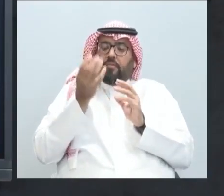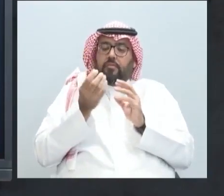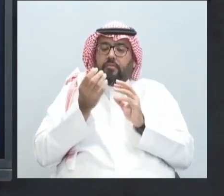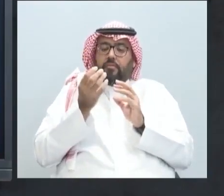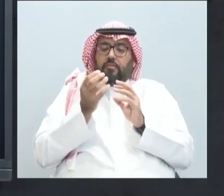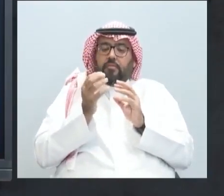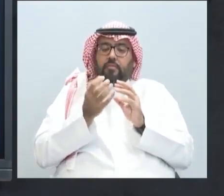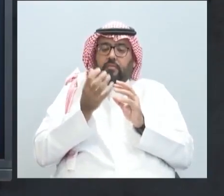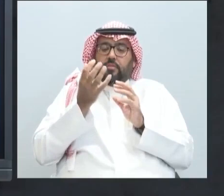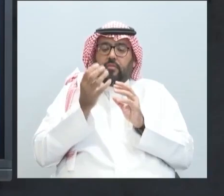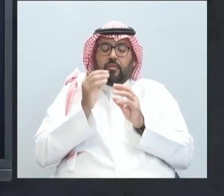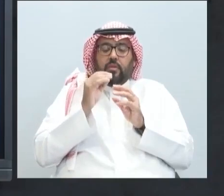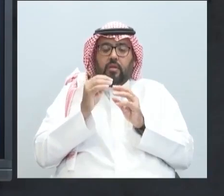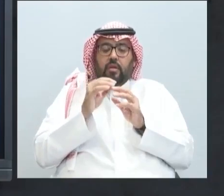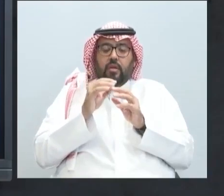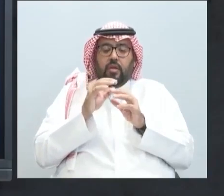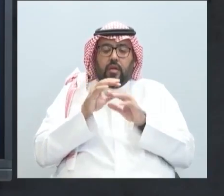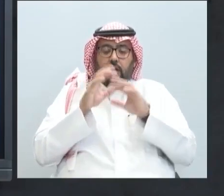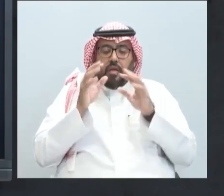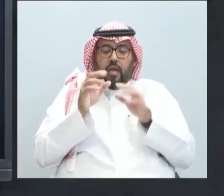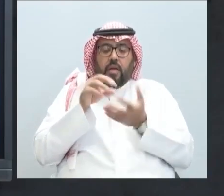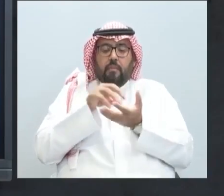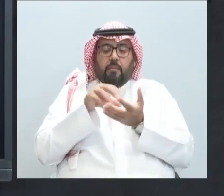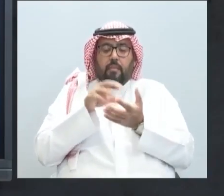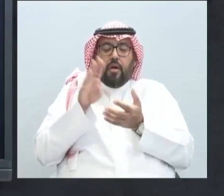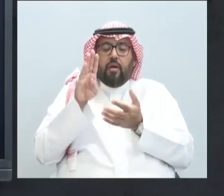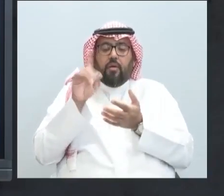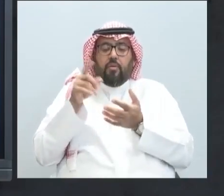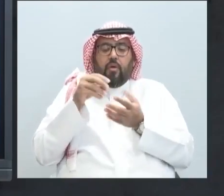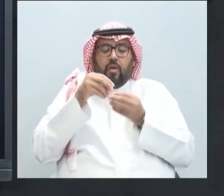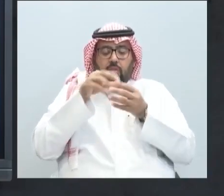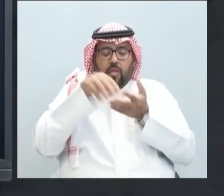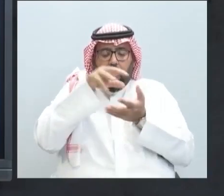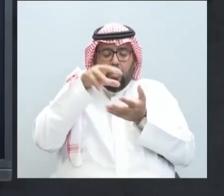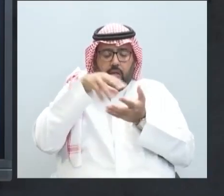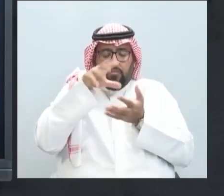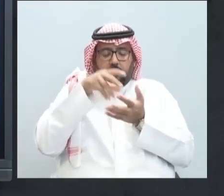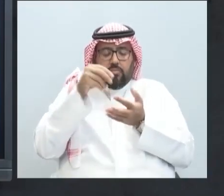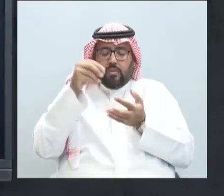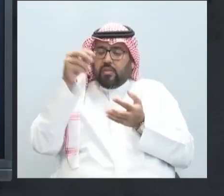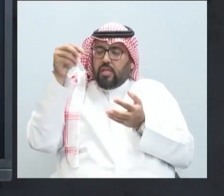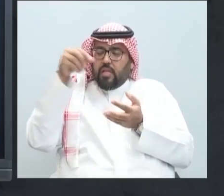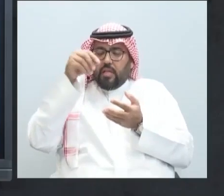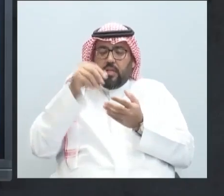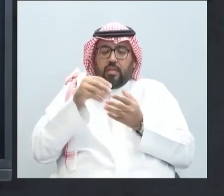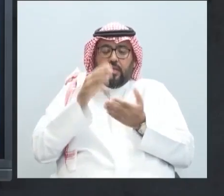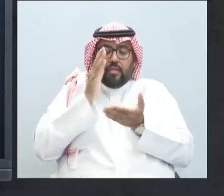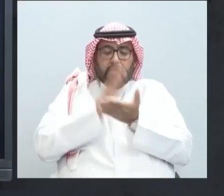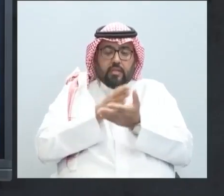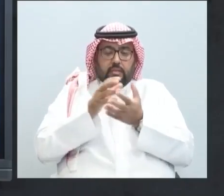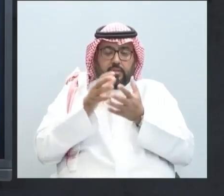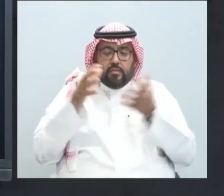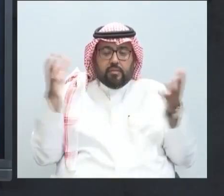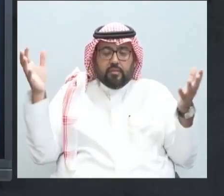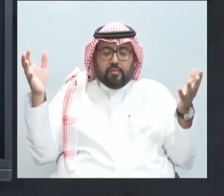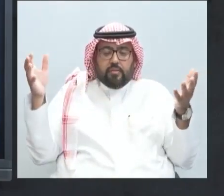الطور البيني اذ تتذكرون كان يظهر هنالك ماده كروماتين مبعثره داخل هذه الخليه ولكن في مرحله الانقسام المتساوي بدات